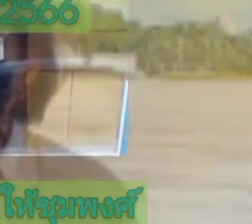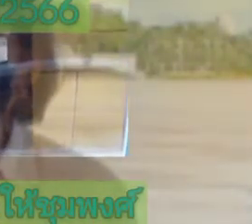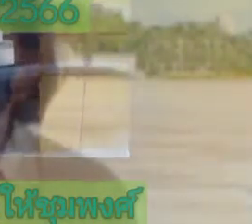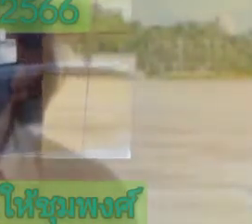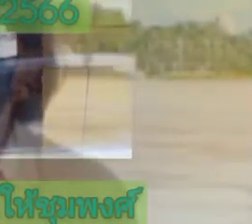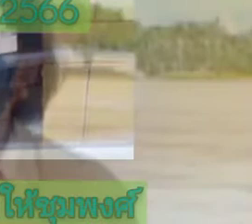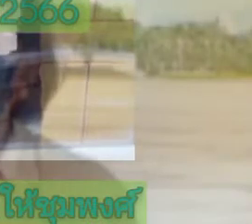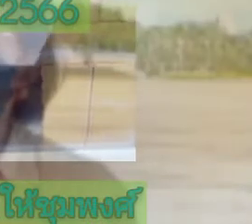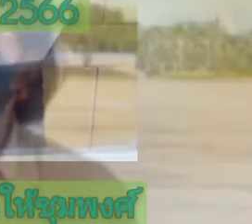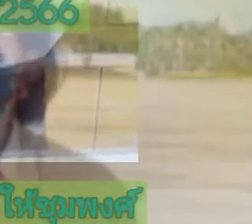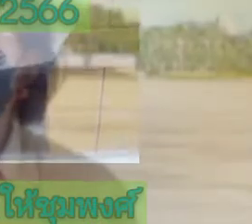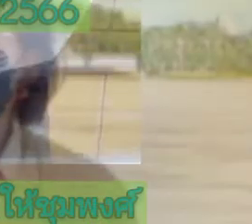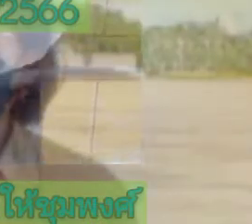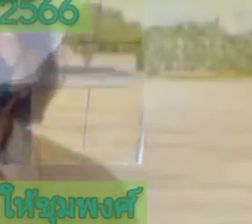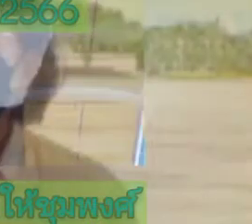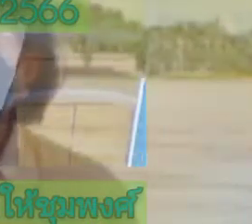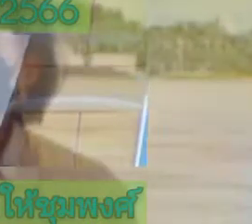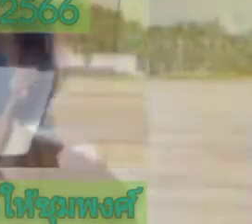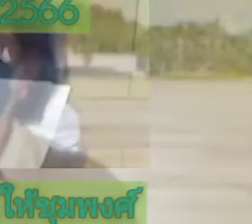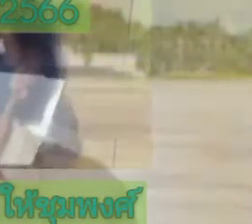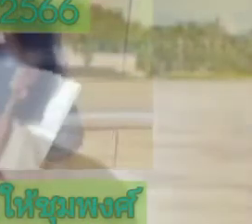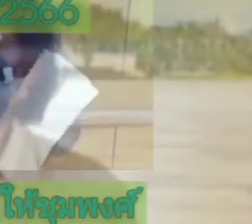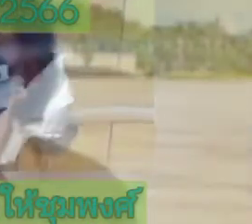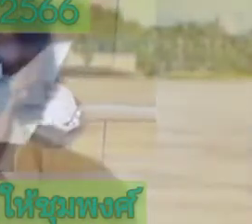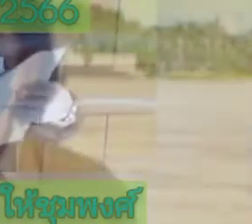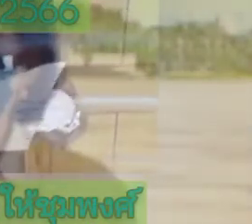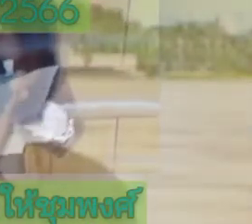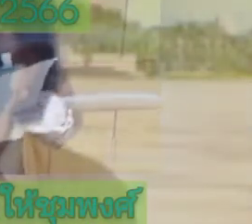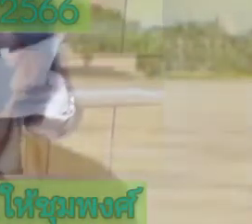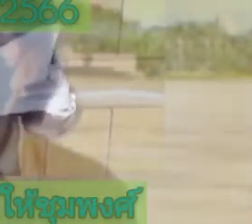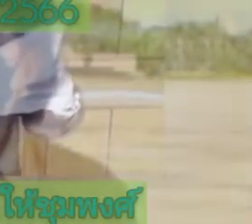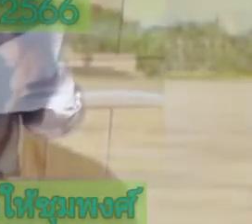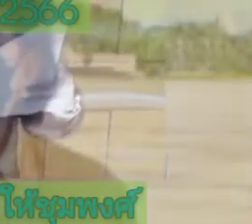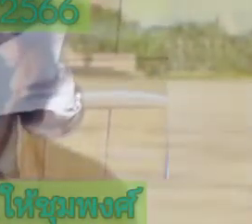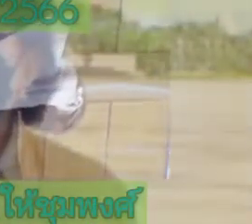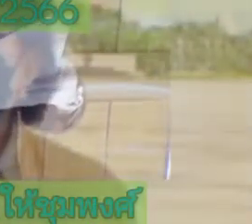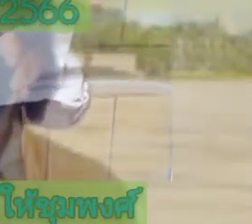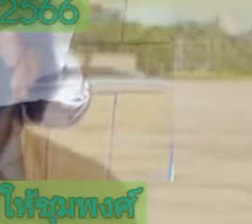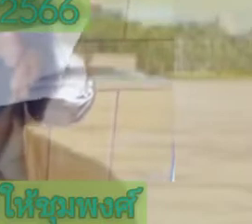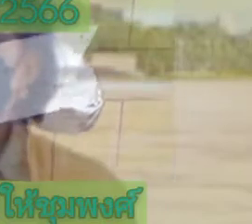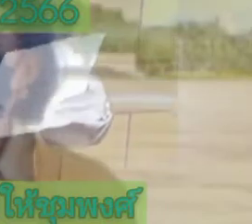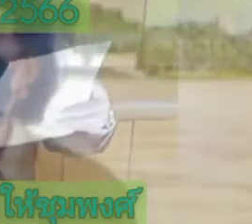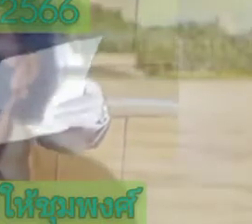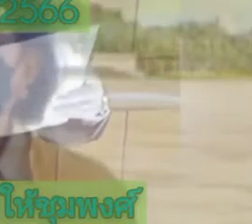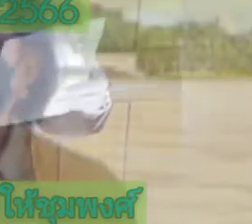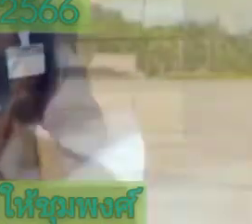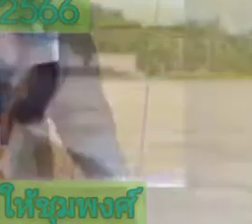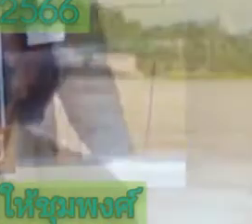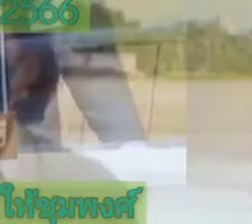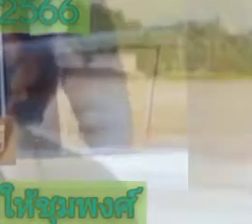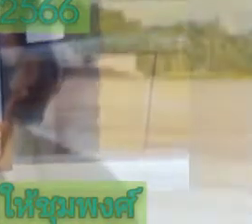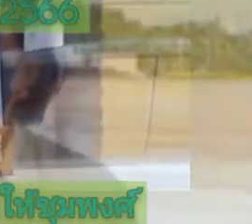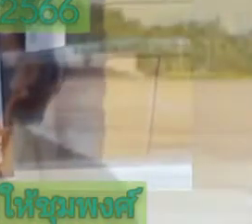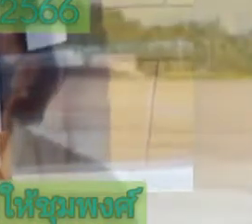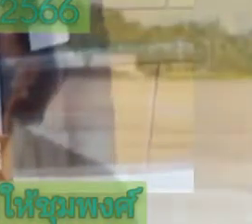ไม่ให้ไปดูที่แผนงานโครงการของเราลงทุนเพื่อที่ทุกจังหวัดหรือไม่นะครับอันนี้เป็น2ข้อที่ผมอยากจะเรียนนะครับในเรื่องของการสอบโกงอะไรต่างก็ไปพิสูจน์กัน